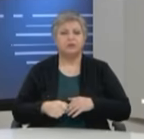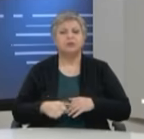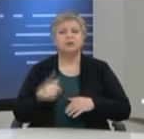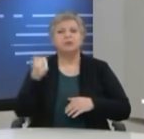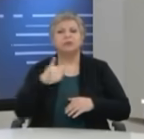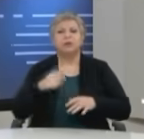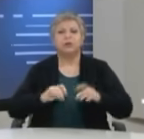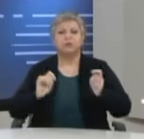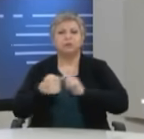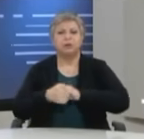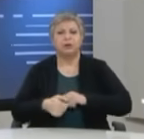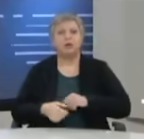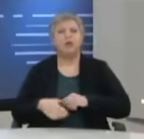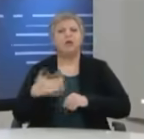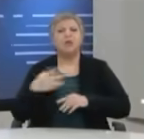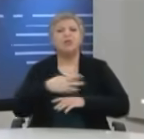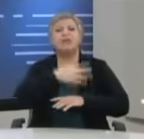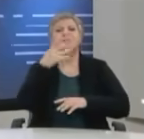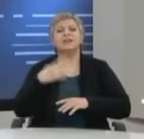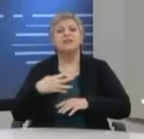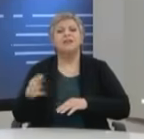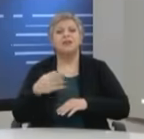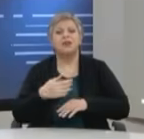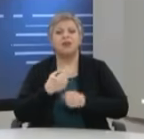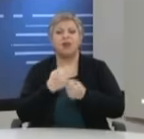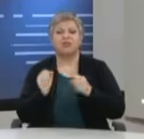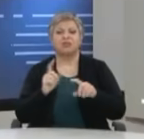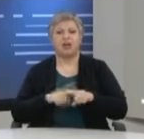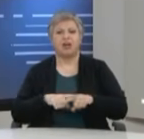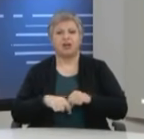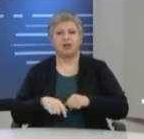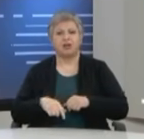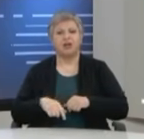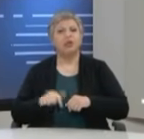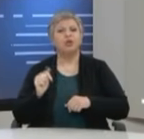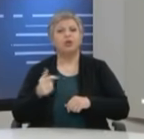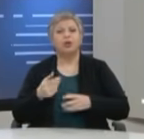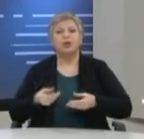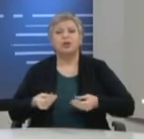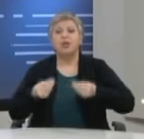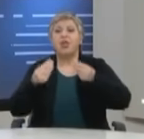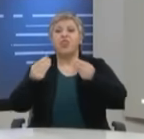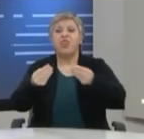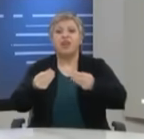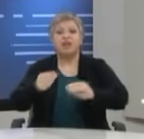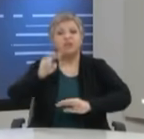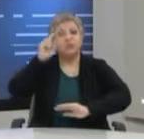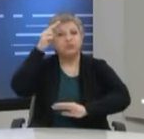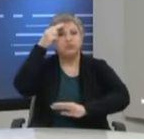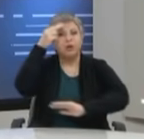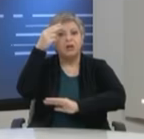ΑΝΕΛ δέχτηκαν να είναι τα Σκόπια αυτά που στο εξής θα μονοπολούν την ταυτότητα της ευρύτερης